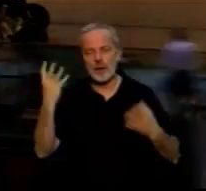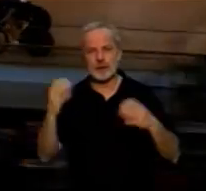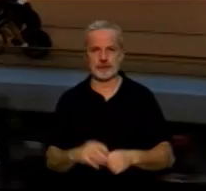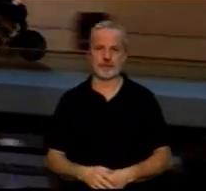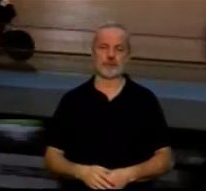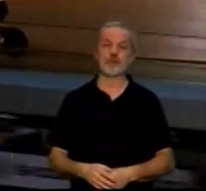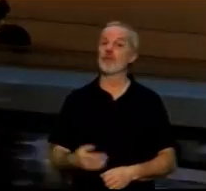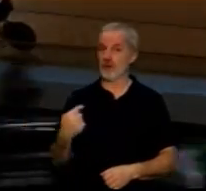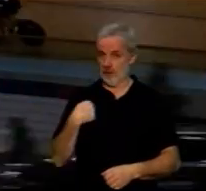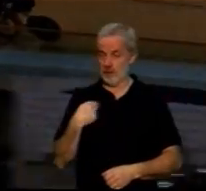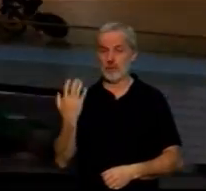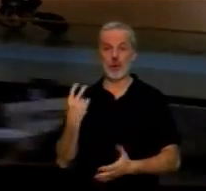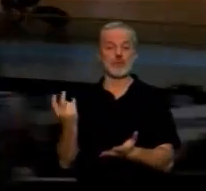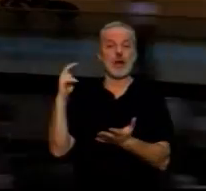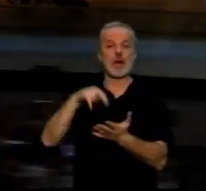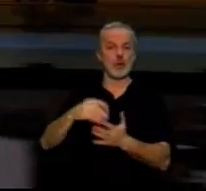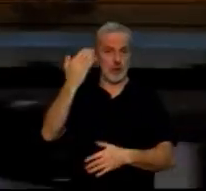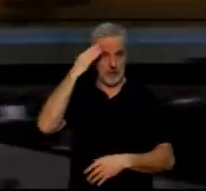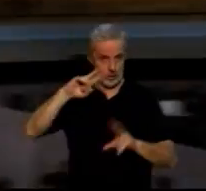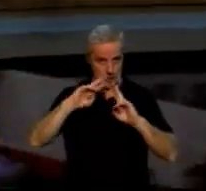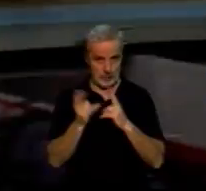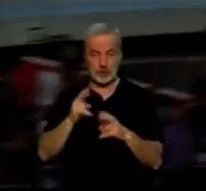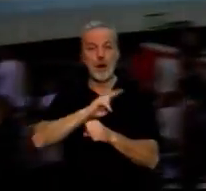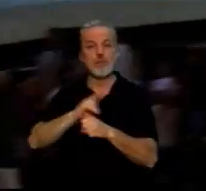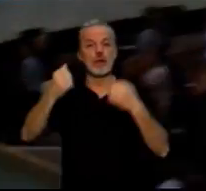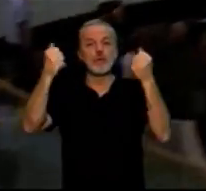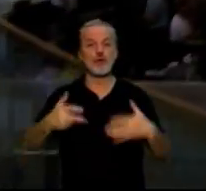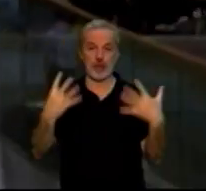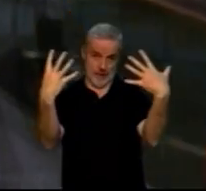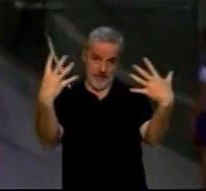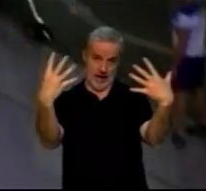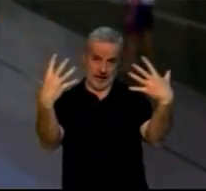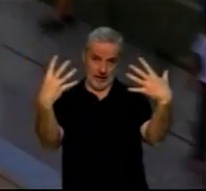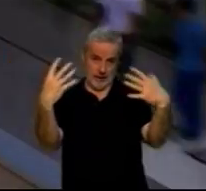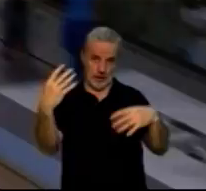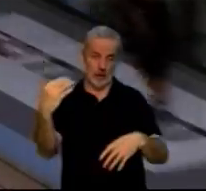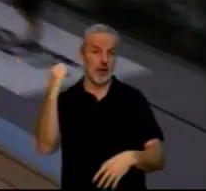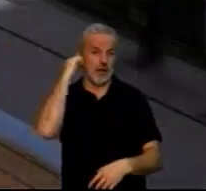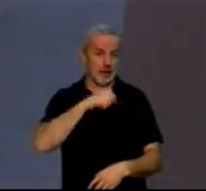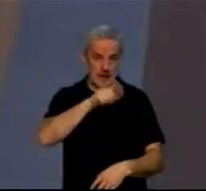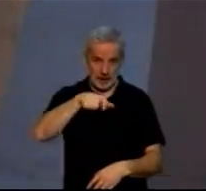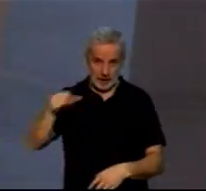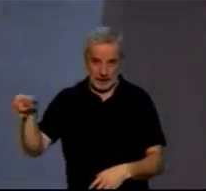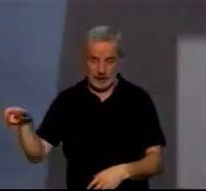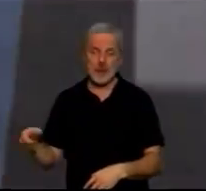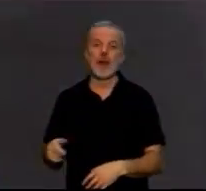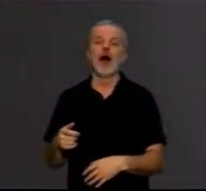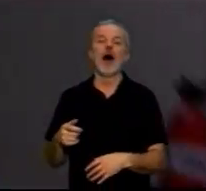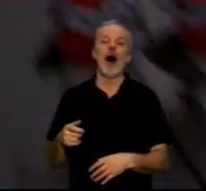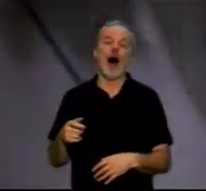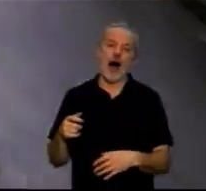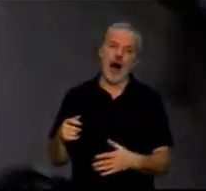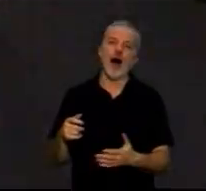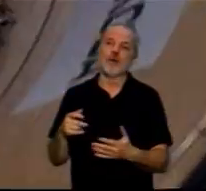mistrovství světa v plném počtu 9 závodníků. Využili jsme 7 míst po